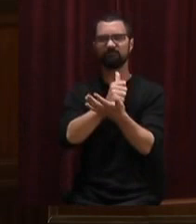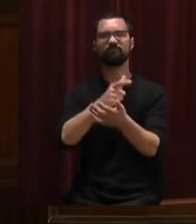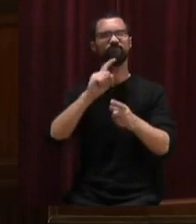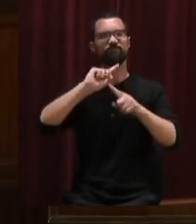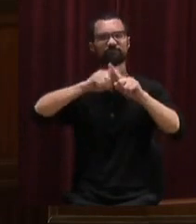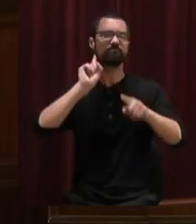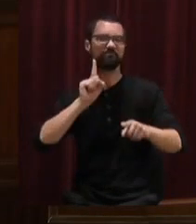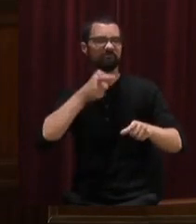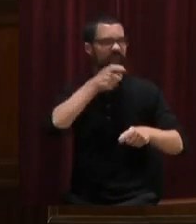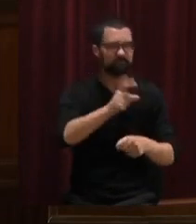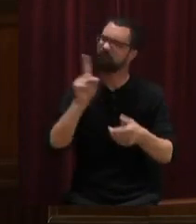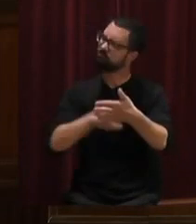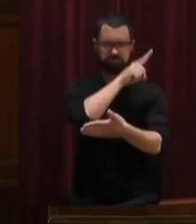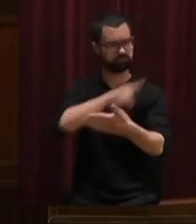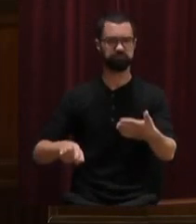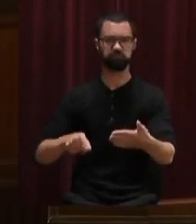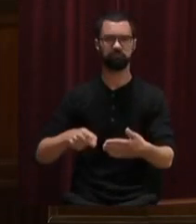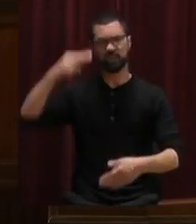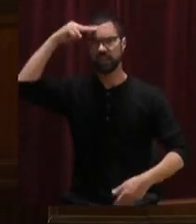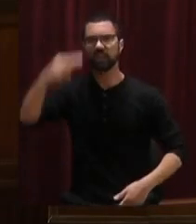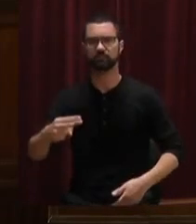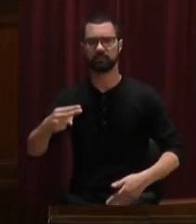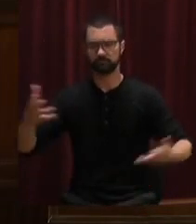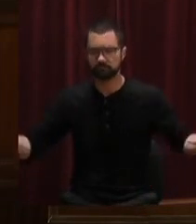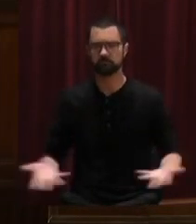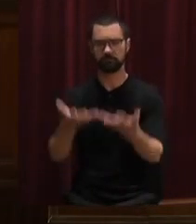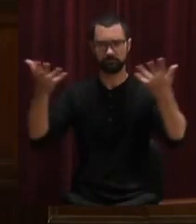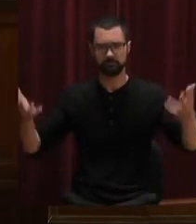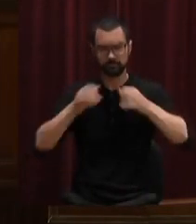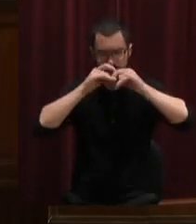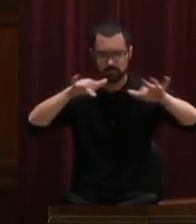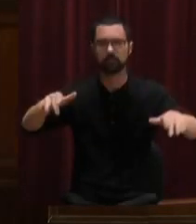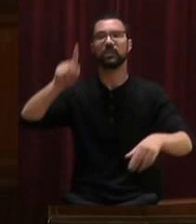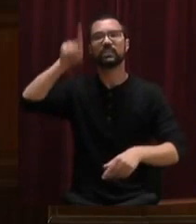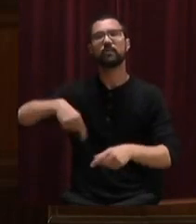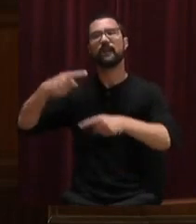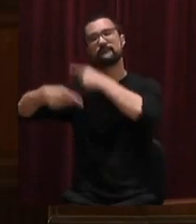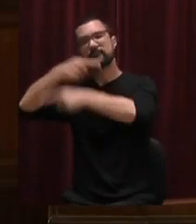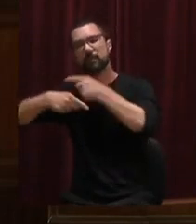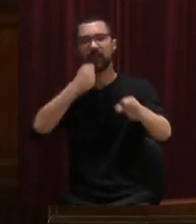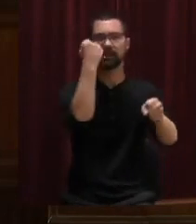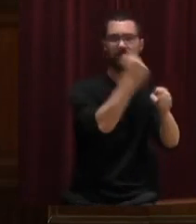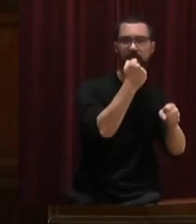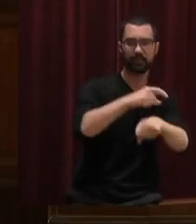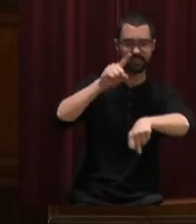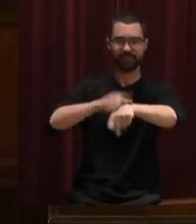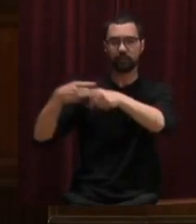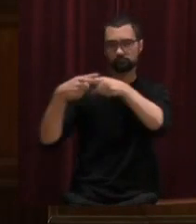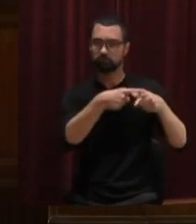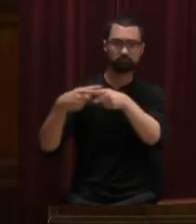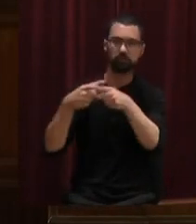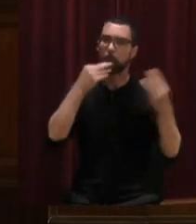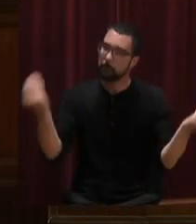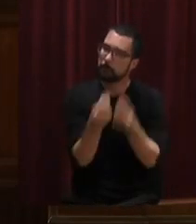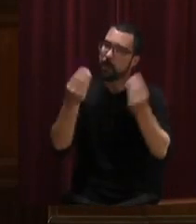camí, alimentem el respecte. Hem de convertir també la conciliació laboral i familiar en responsabilitat de tots i